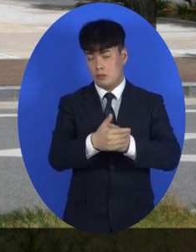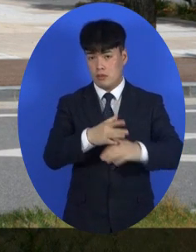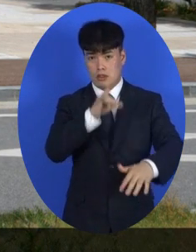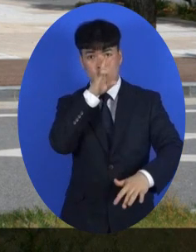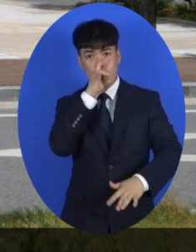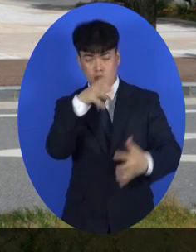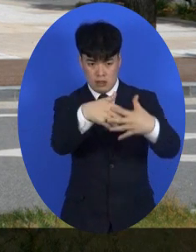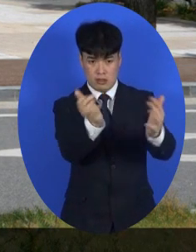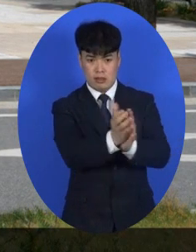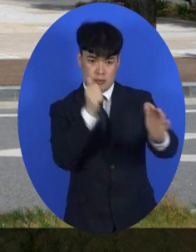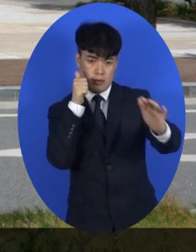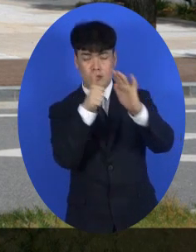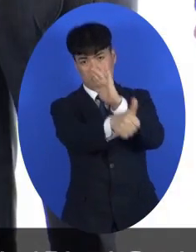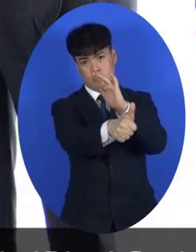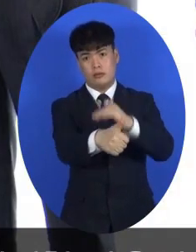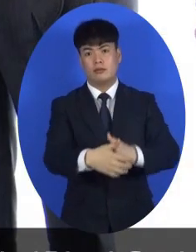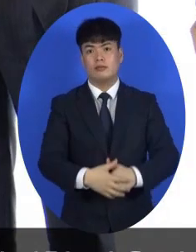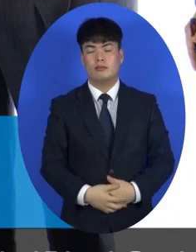확보에 돌입했습니다.